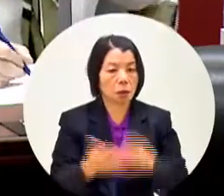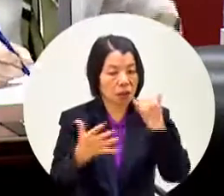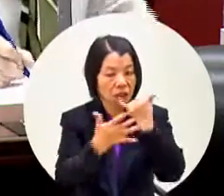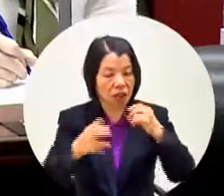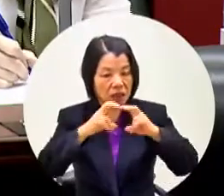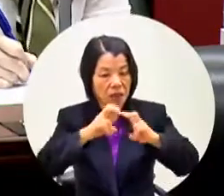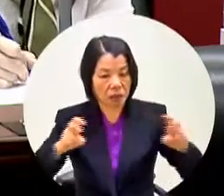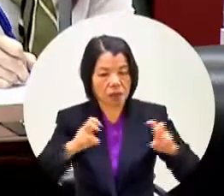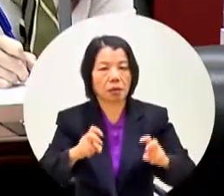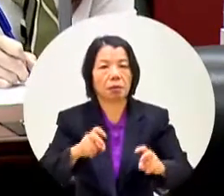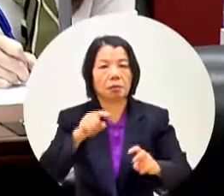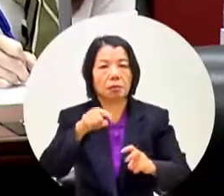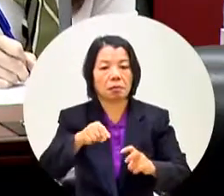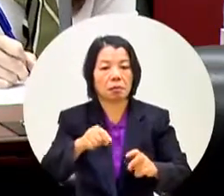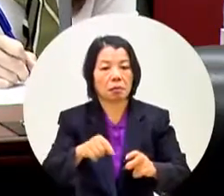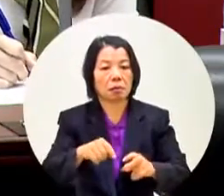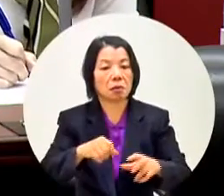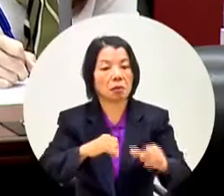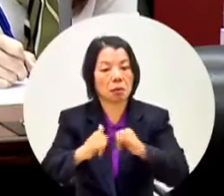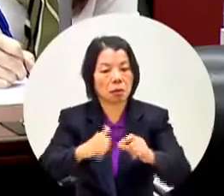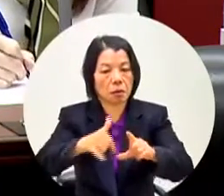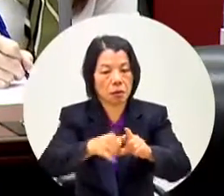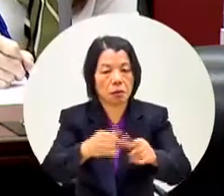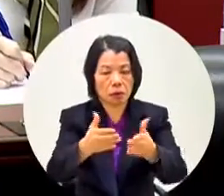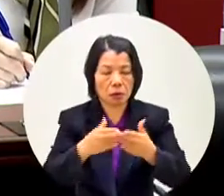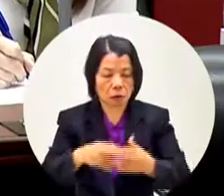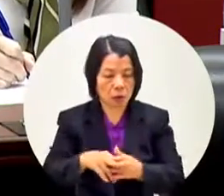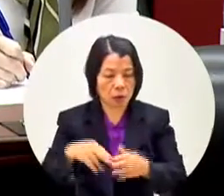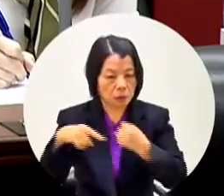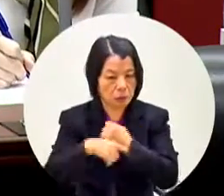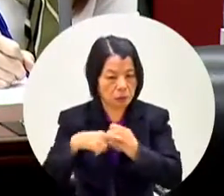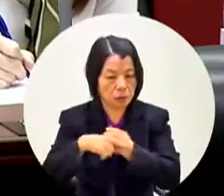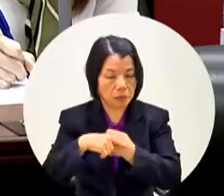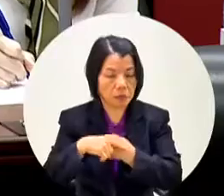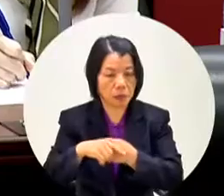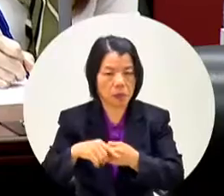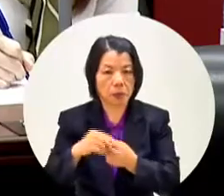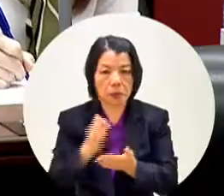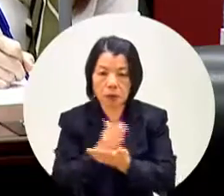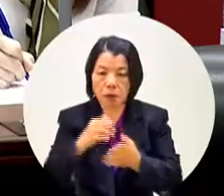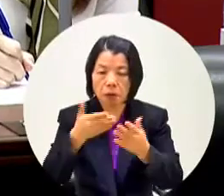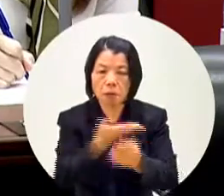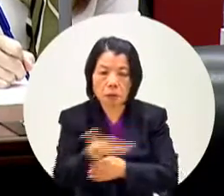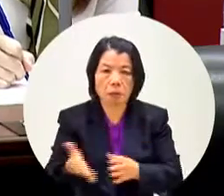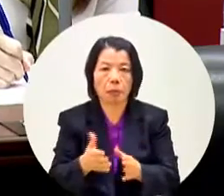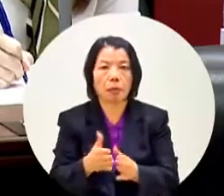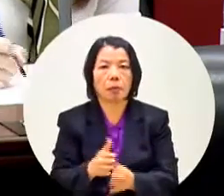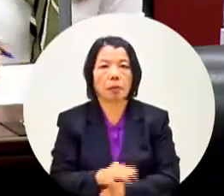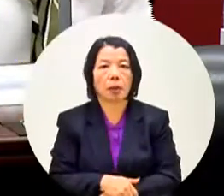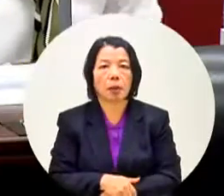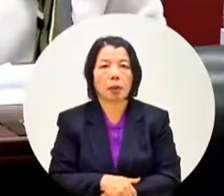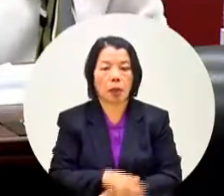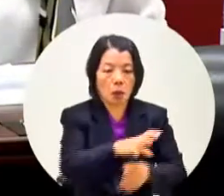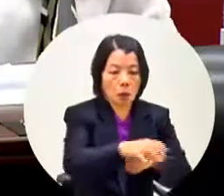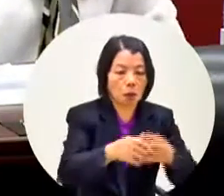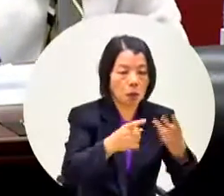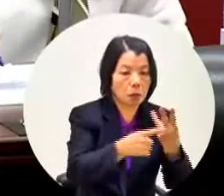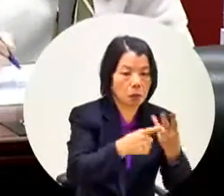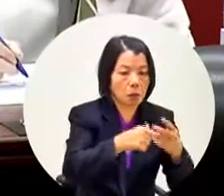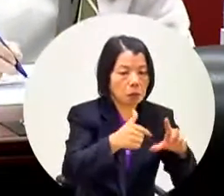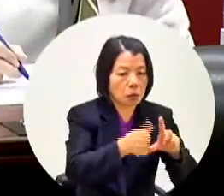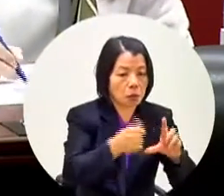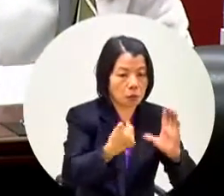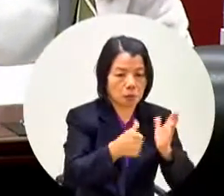然后购买的时候以为是住宅区，结果现在藤本一发现是都市计划内，一打开是都市计划内的农